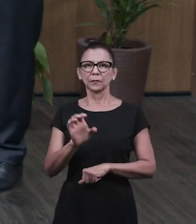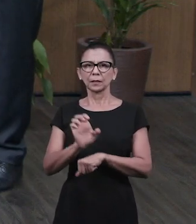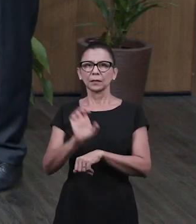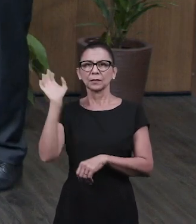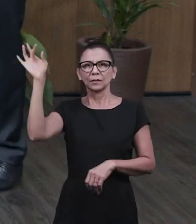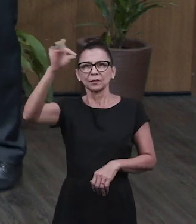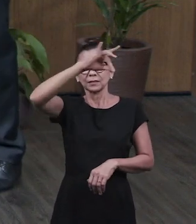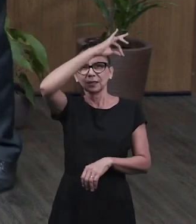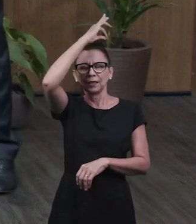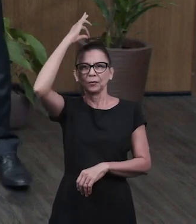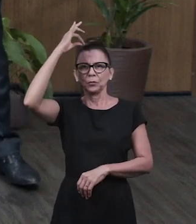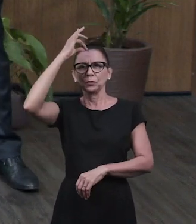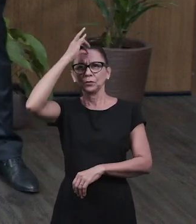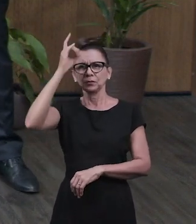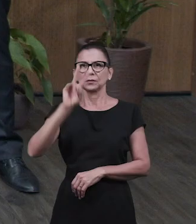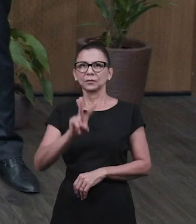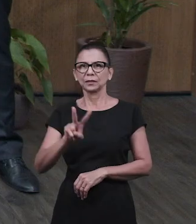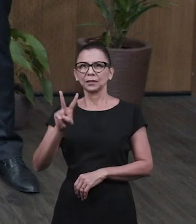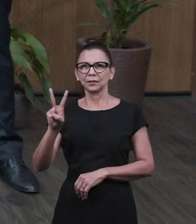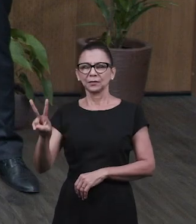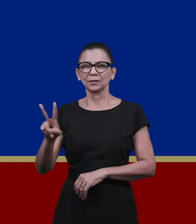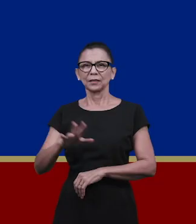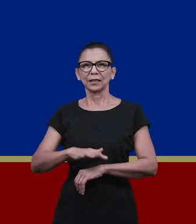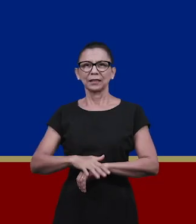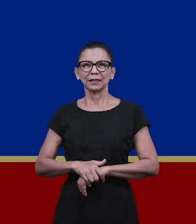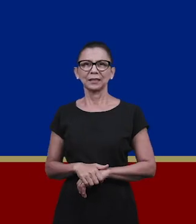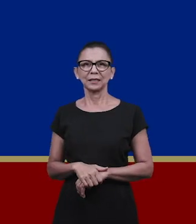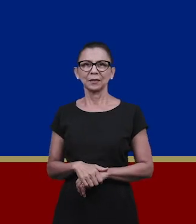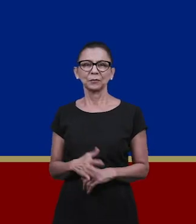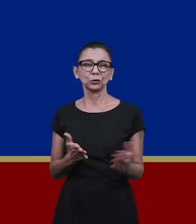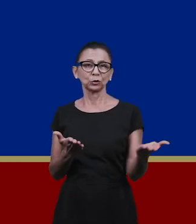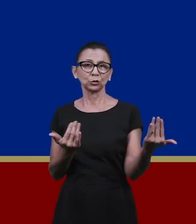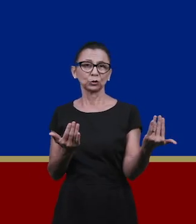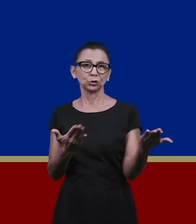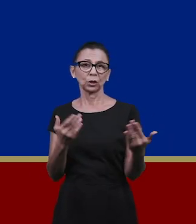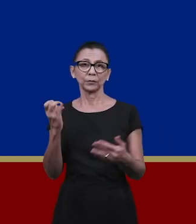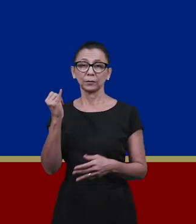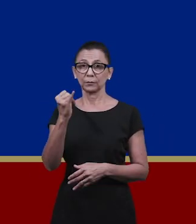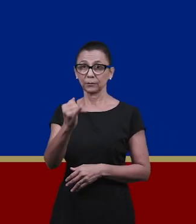Fabio Monteiro de la ville de Vila Velha, État